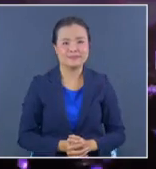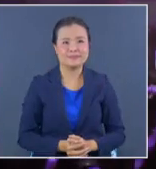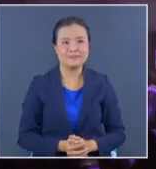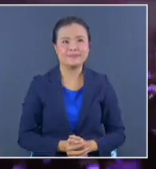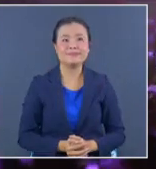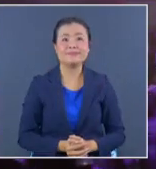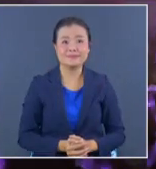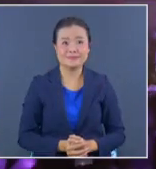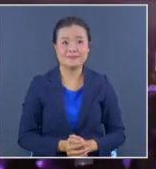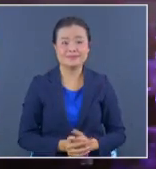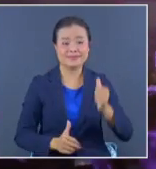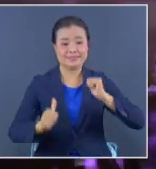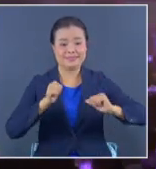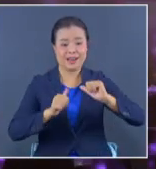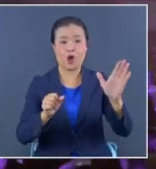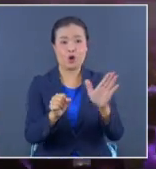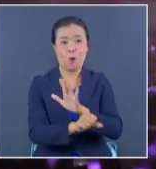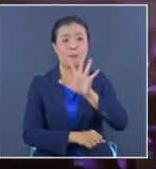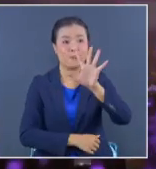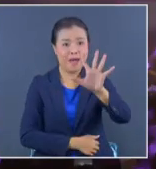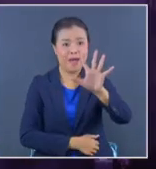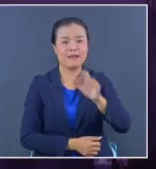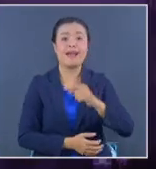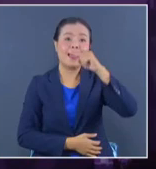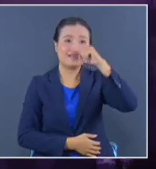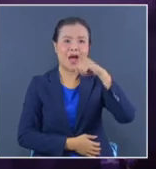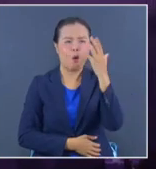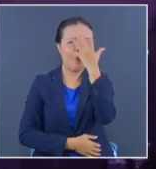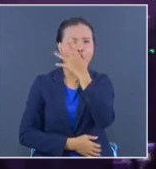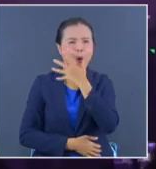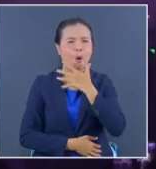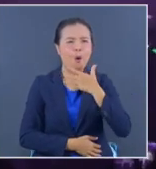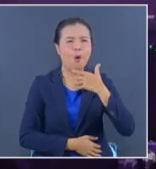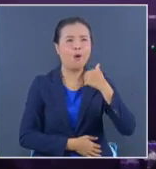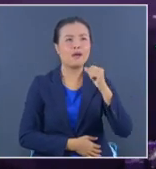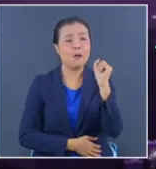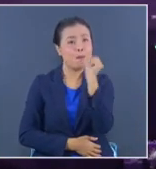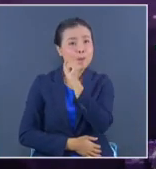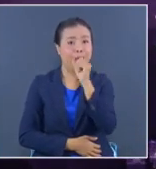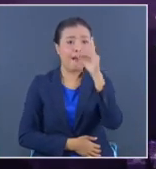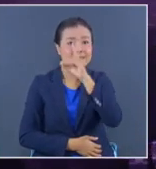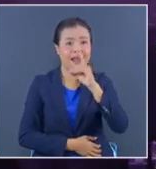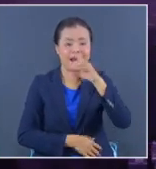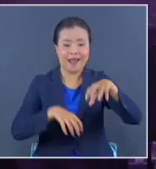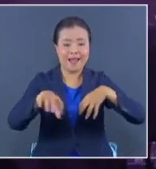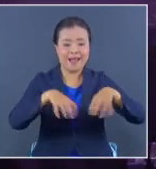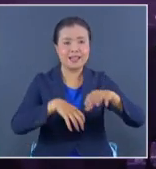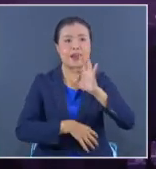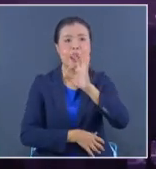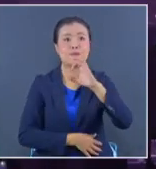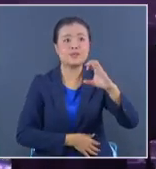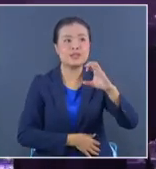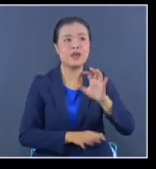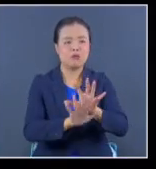หลังจากเปิดโชว์5รอบเต็มที่ประเทศไทยสำหรับศิลปินหนุ่มหล่อมาร์คต้วนล่าสุดเจ้าตัวยังได้มาจัดงานแฟนมีตติ้งพ